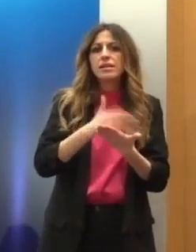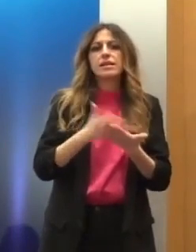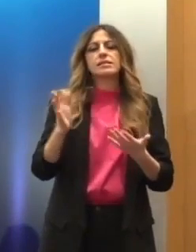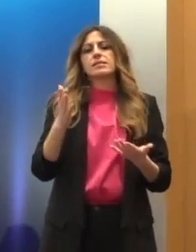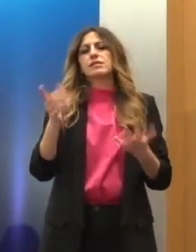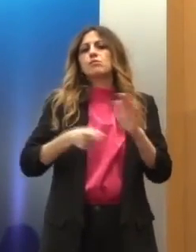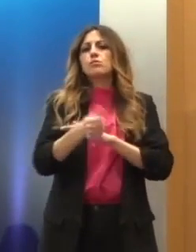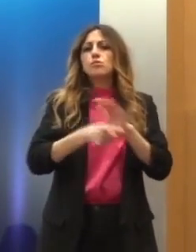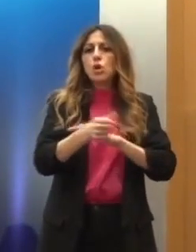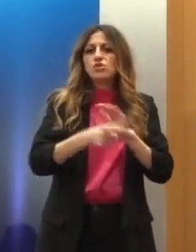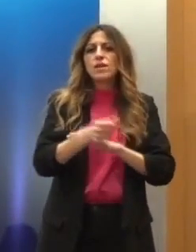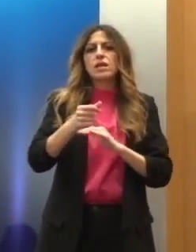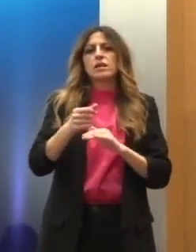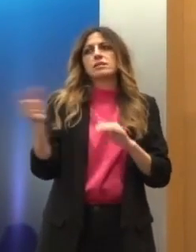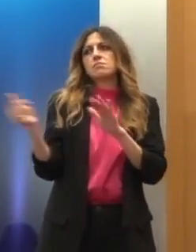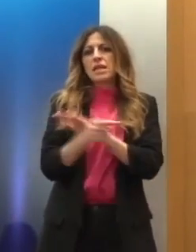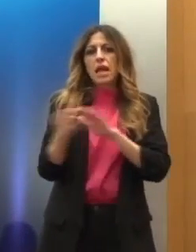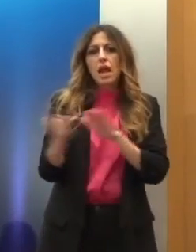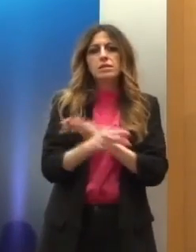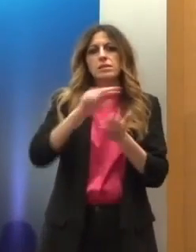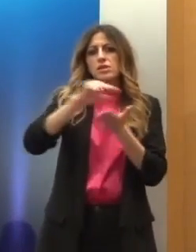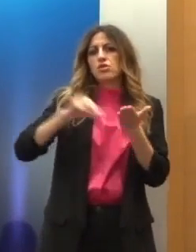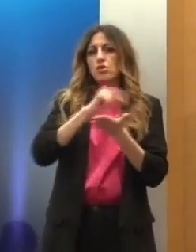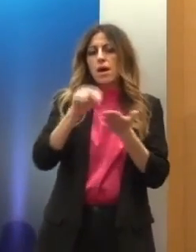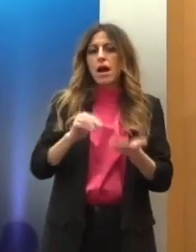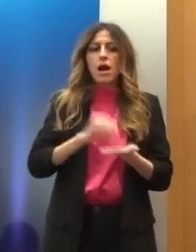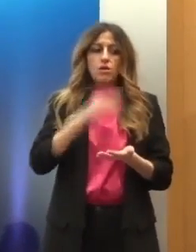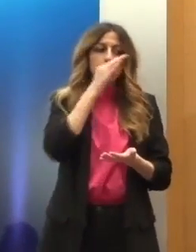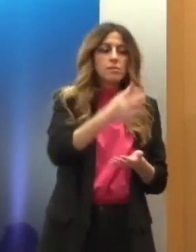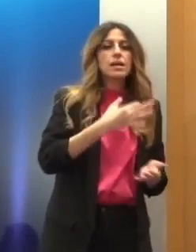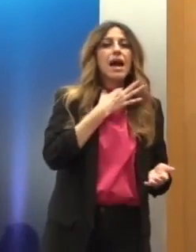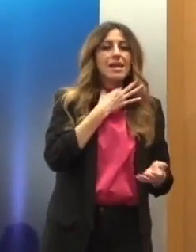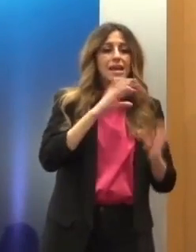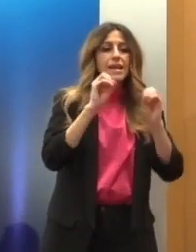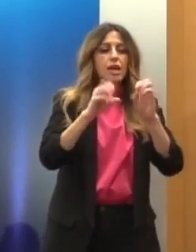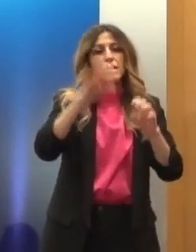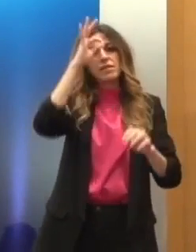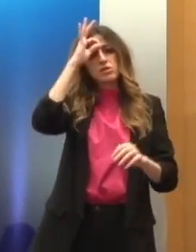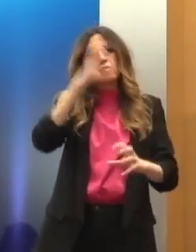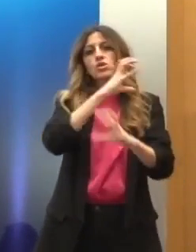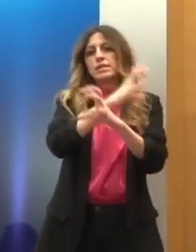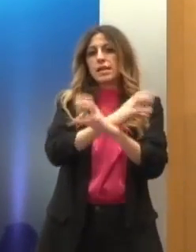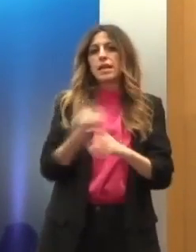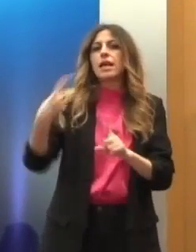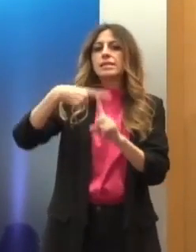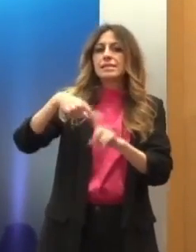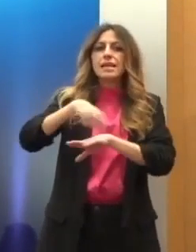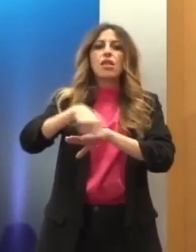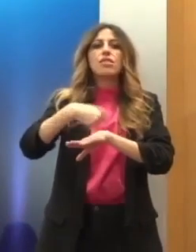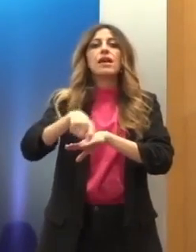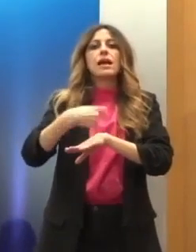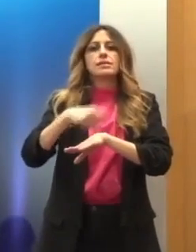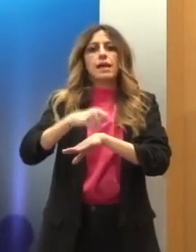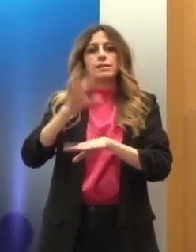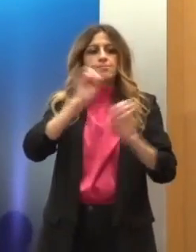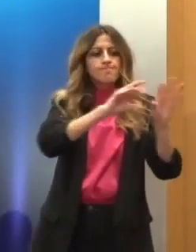προσφύγων, μεταναστών και Ρωμά. Τονίστηκε επίσης η ανάγκη για εκπαίδευση αστυνομικών, εισαγγελέων και δικαστικών λειτουργών για την αντιμετώπιση